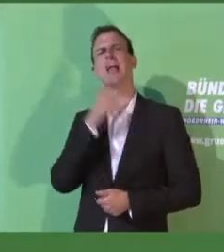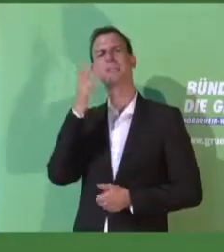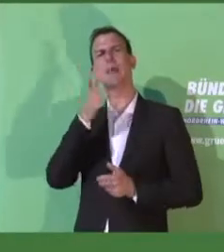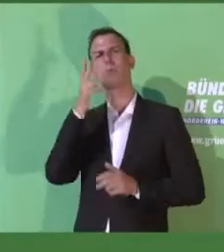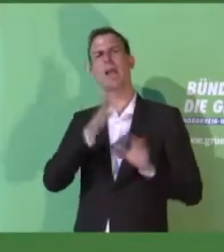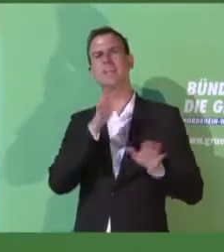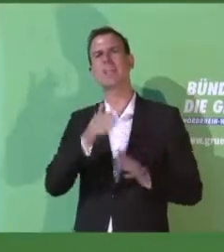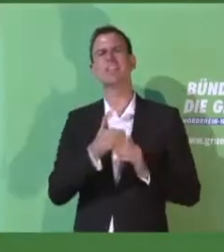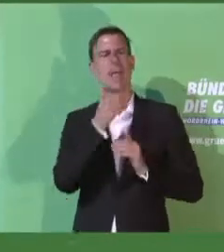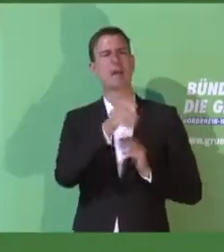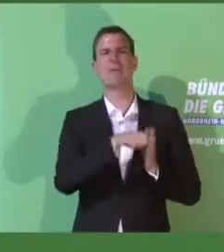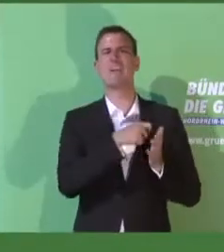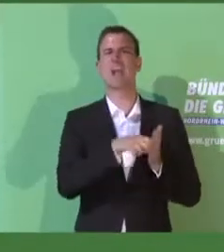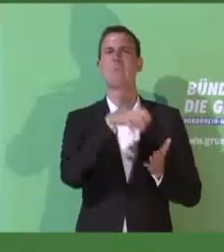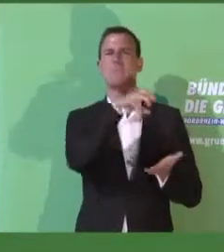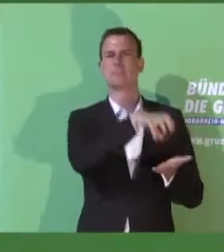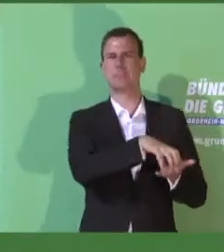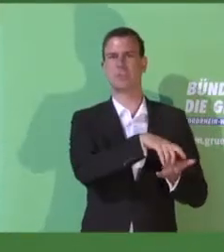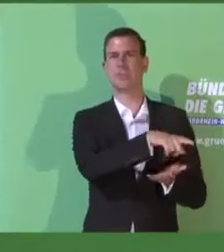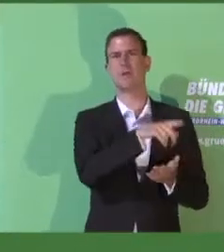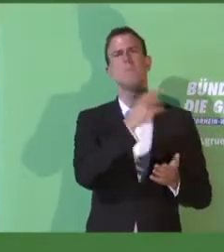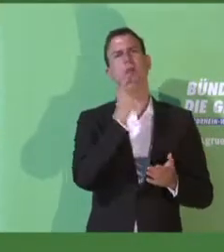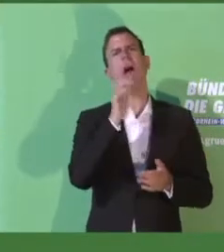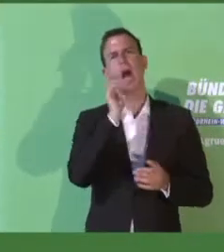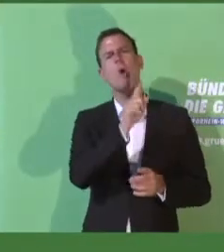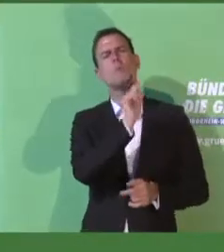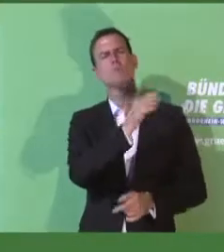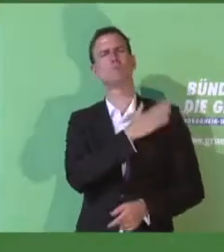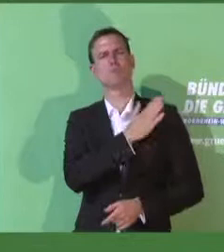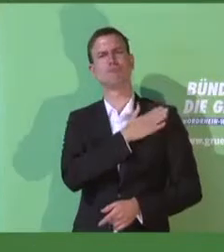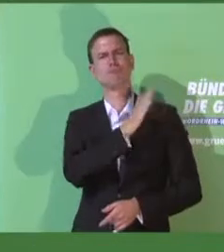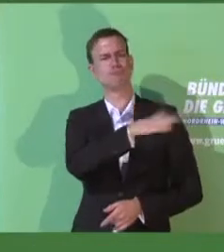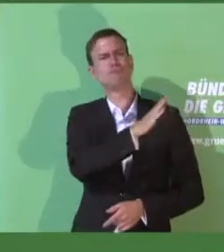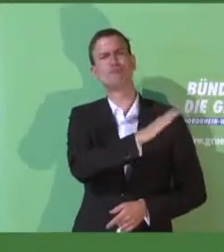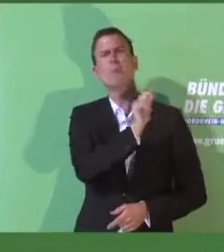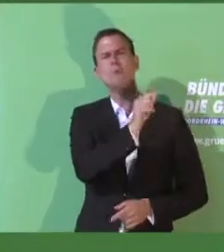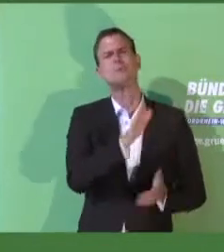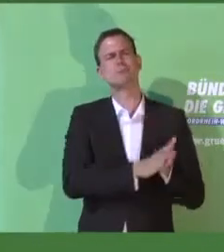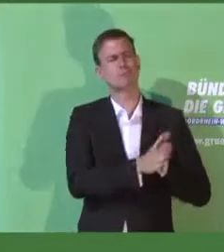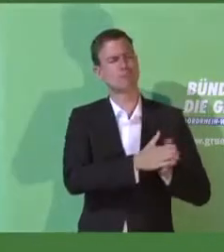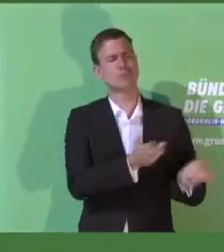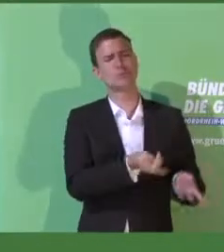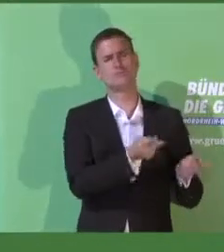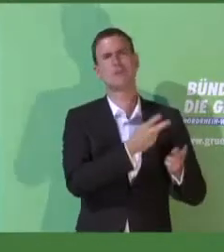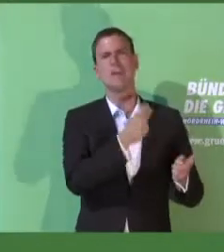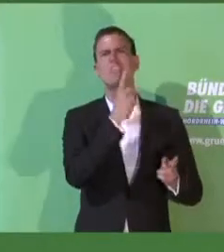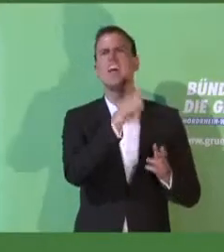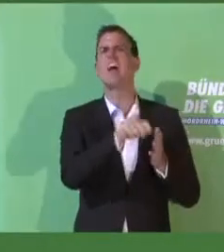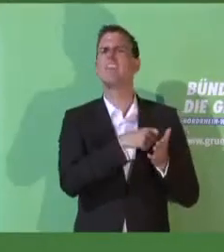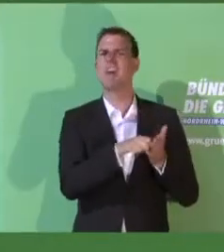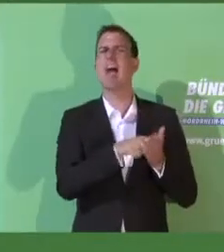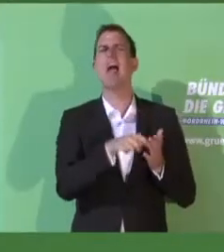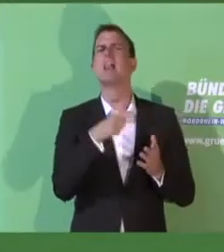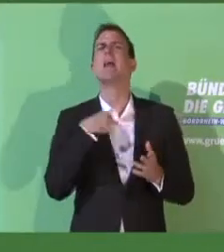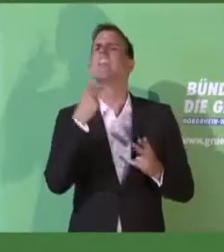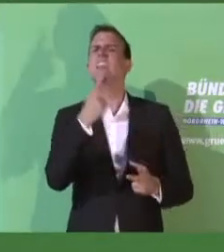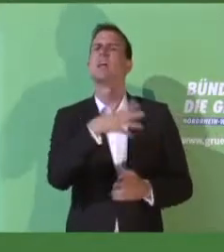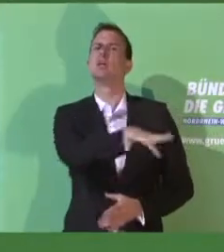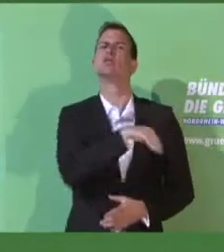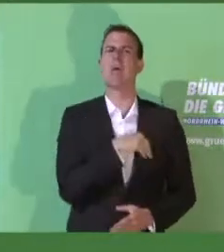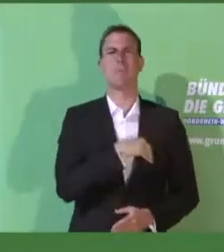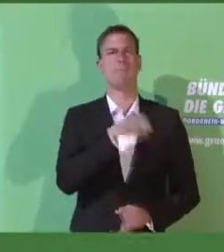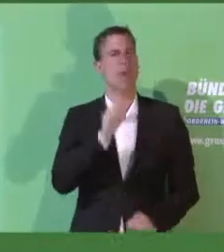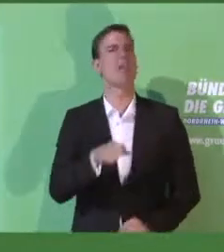am Nachbarwahlkampfstand auch mal freundschaftlich auf die Schultern, muntert sie auf, denn diese Wahl können wir am Ende nur gemeinsam